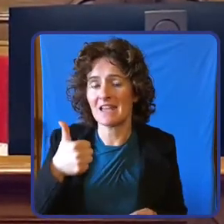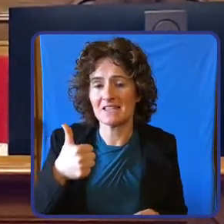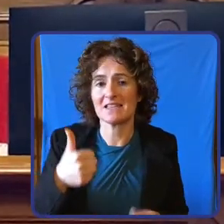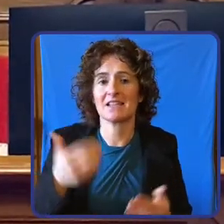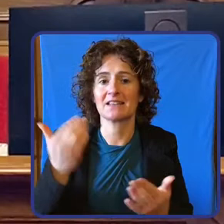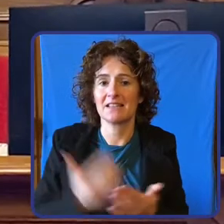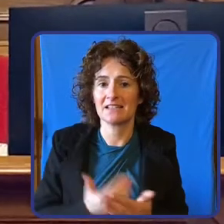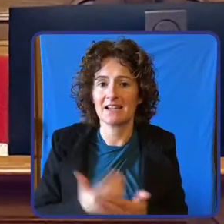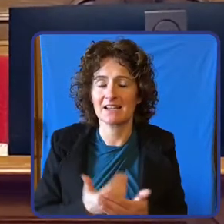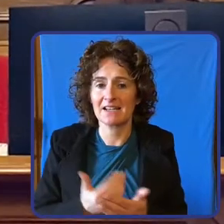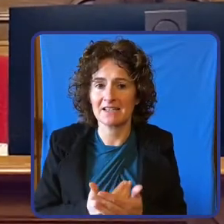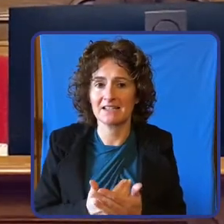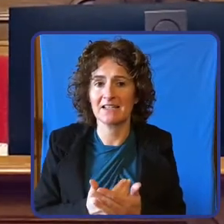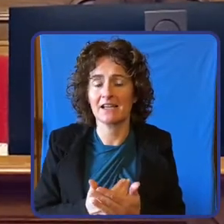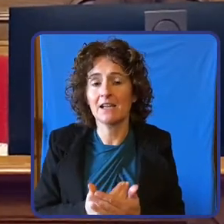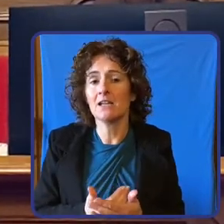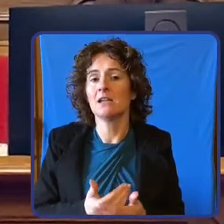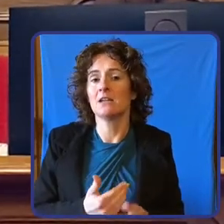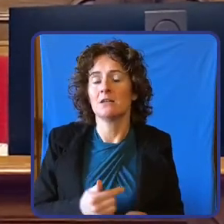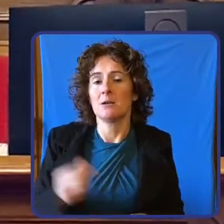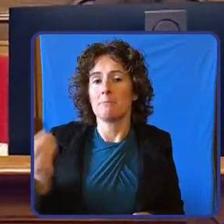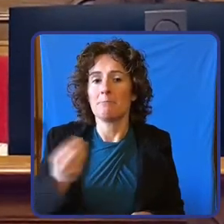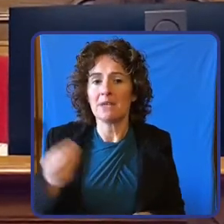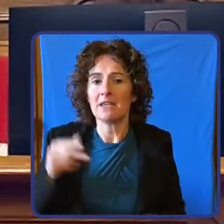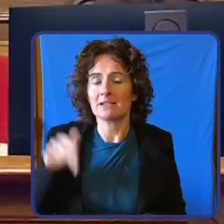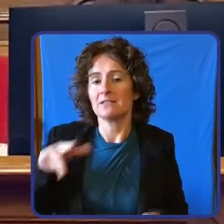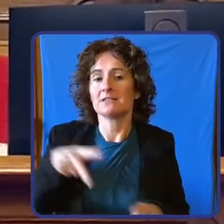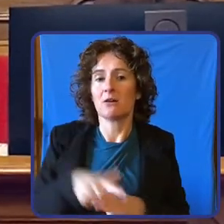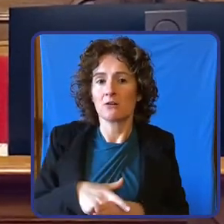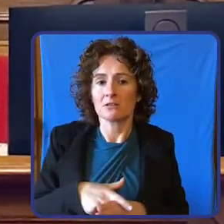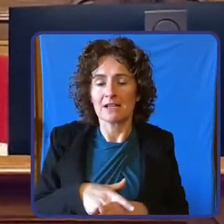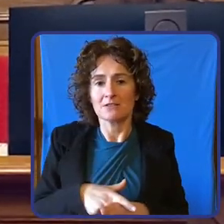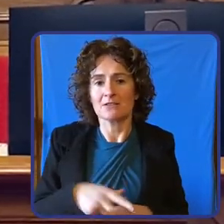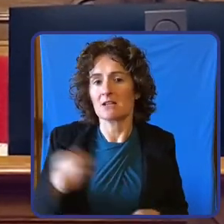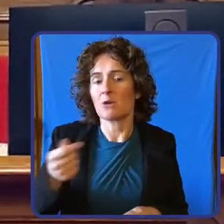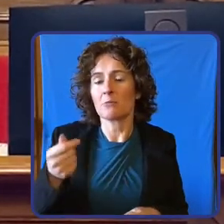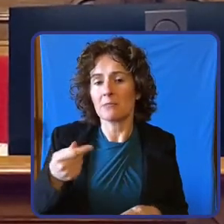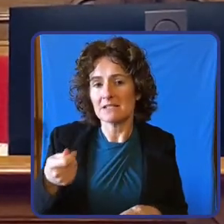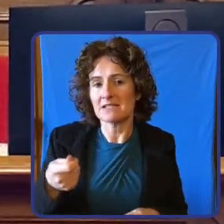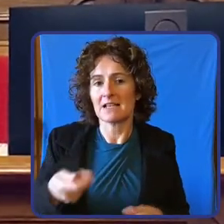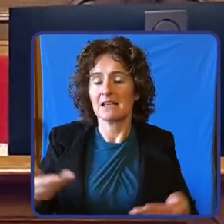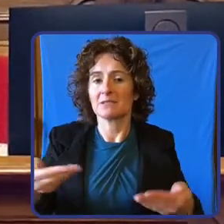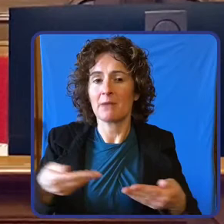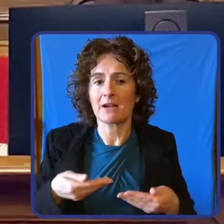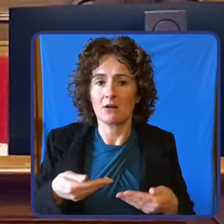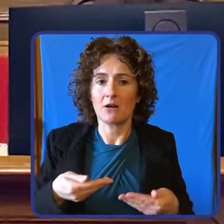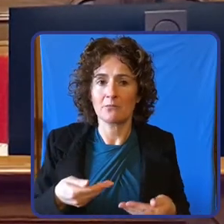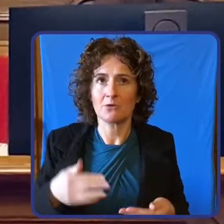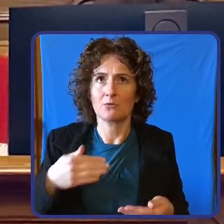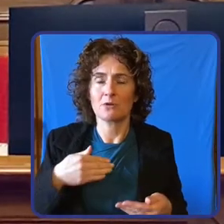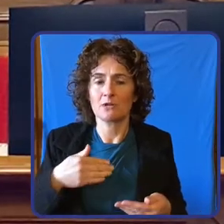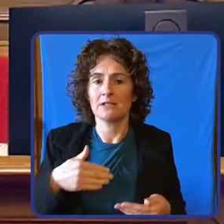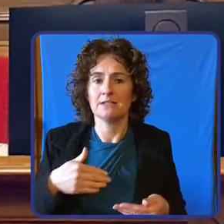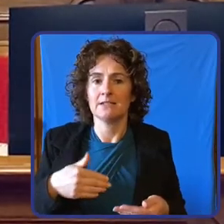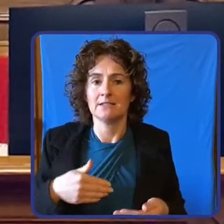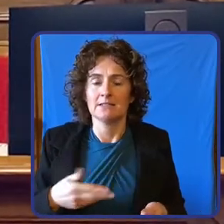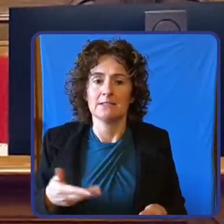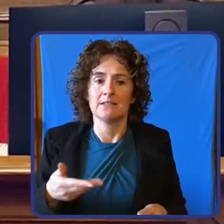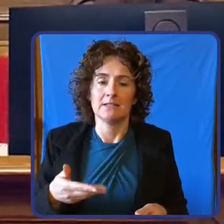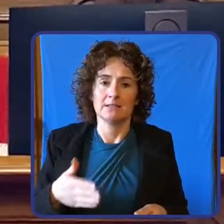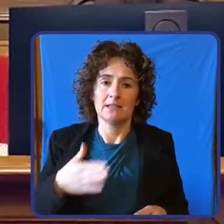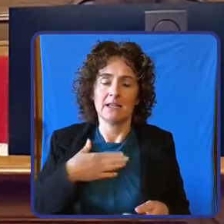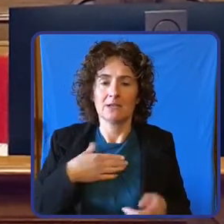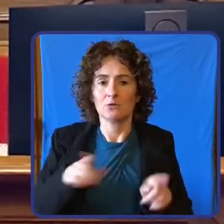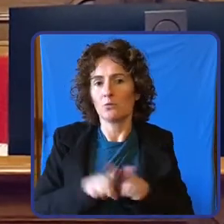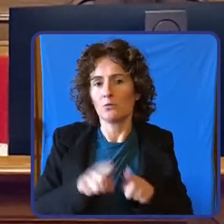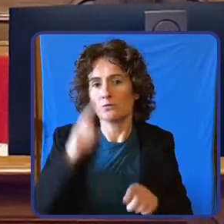képviselőnk, aki megakadályozza azt, hogy megkapjuk a pénzt? Az ön feltételezése az, hogy ez így is marad. Az én feltételezem is, hogy Lázár nem akar. Lázár